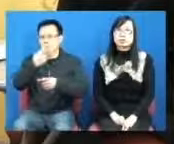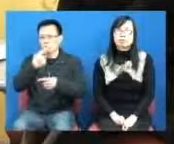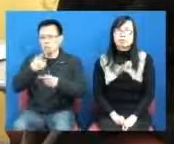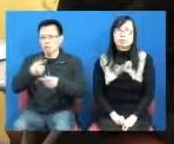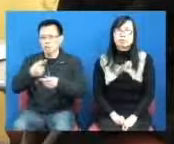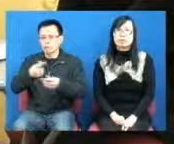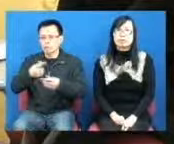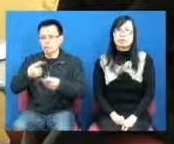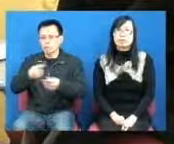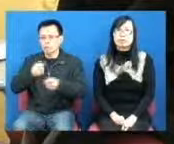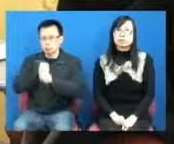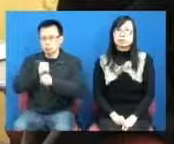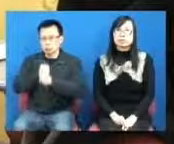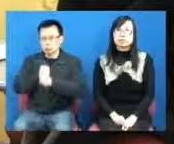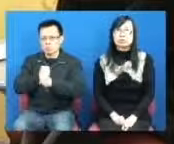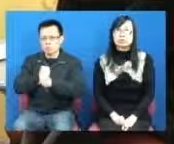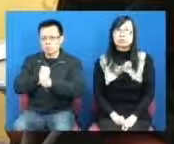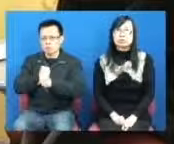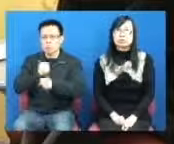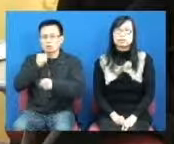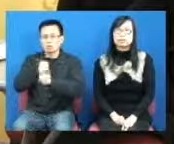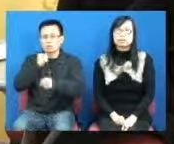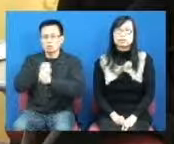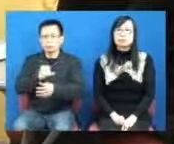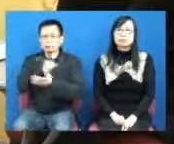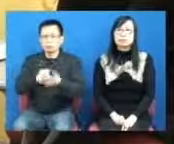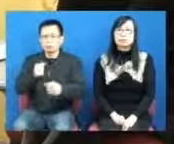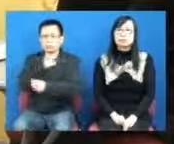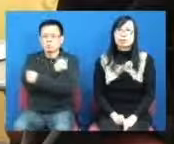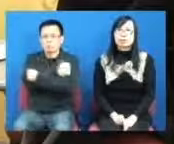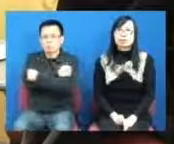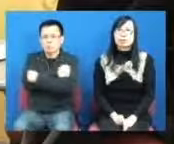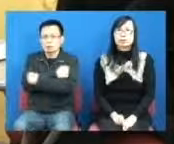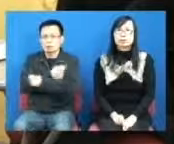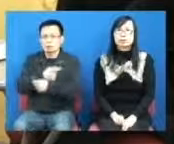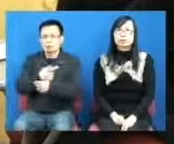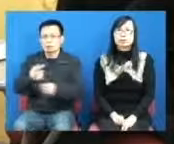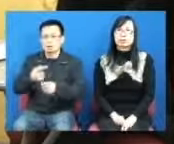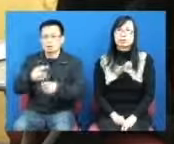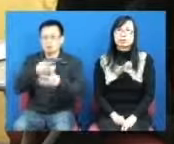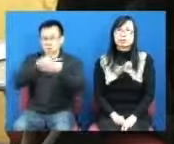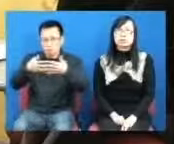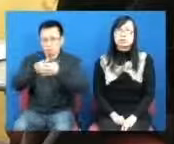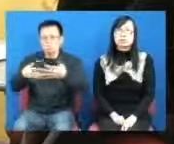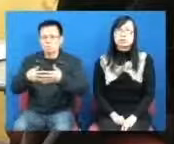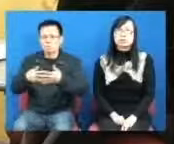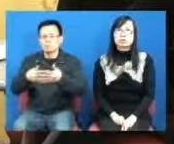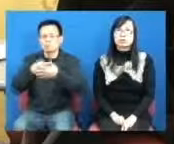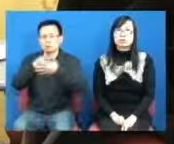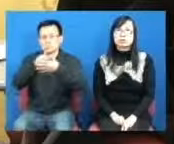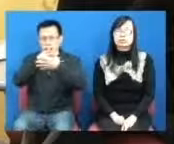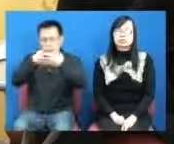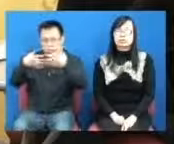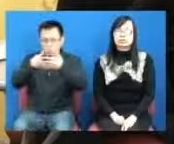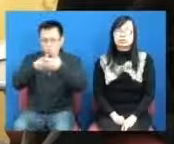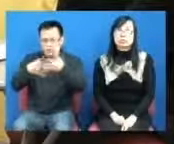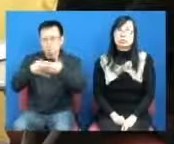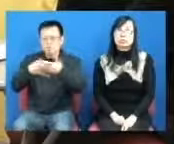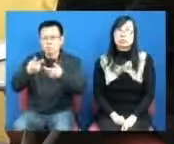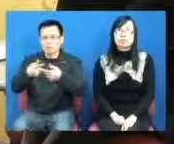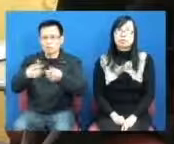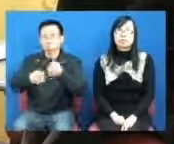行一個叫做職業退休的保障制度OSO我們現在叫做OSO這個制度其實最基本